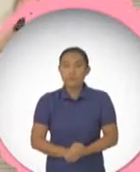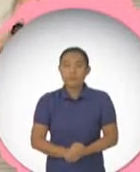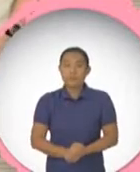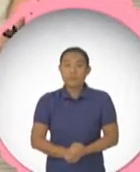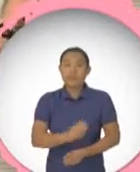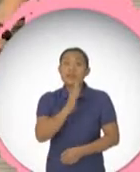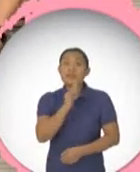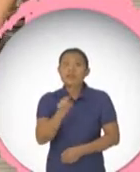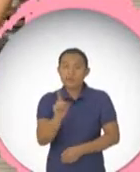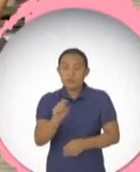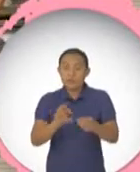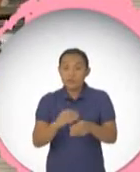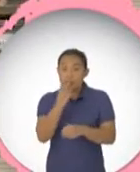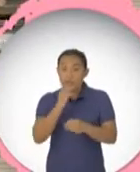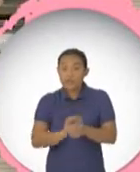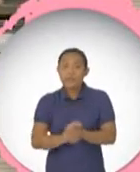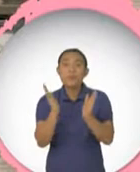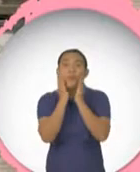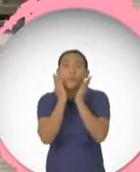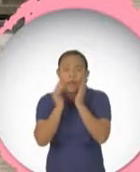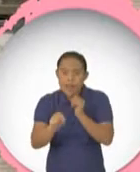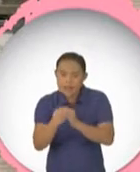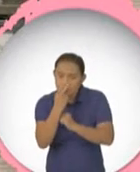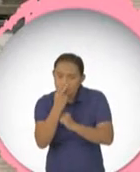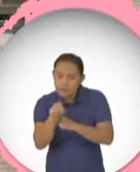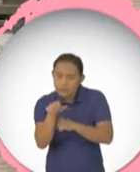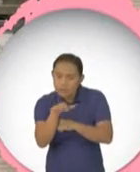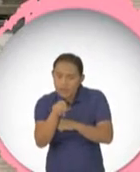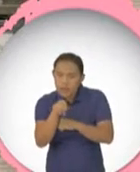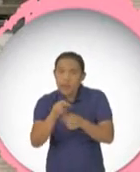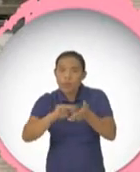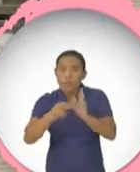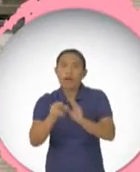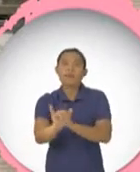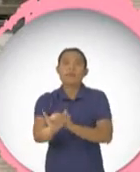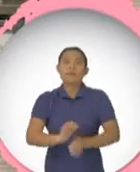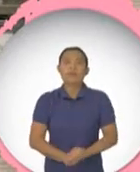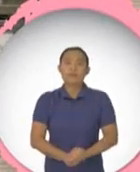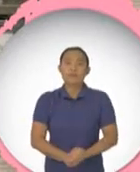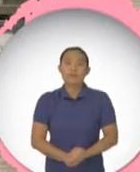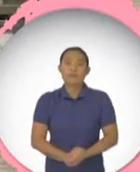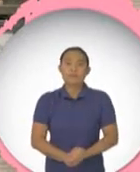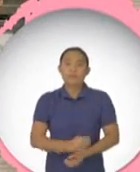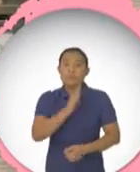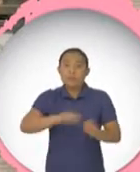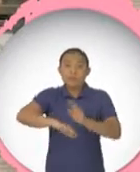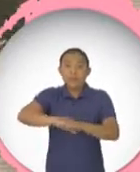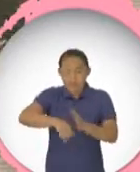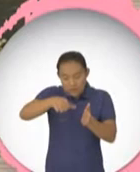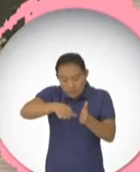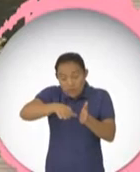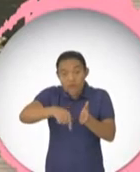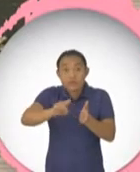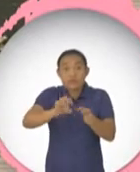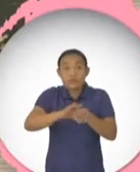วยังมีลักษณะที่ใสๆอยู่แสดงว่ามันยังไม่สุกค่ะถ้าเราเอามือกดตรงรอยแตกเดี๋ยวชั้นมันจะแตกขึ้นมาค่ะตรงรอยแตกพวก